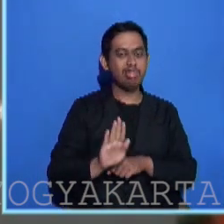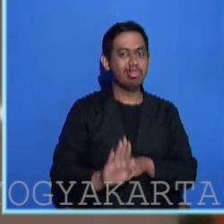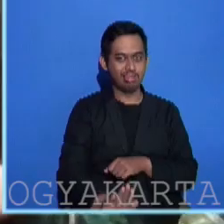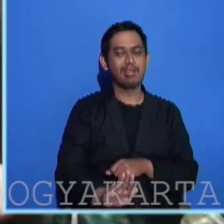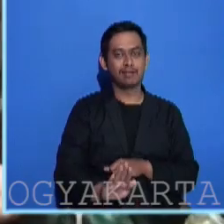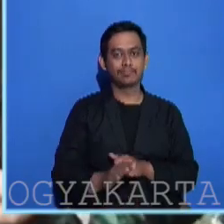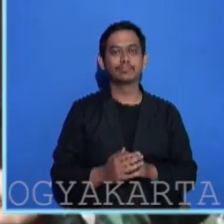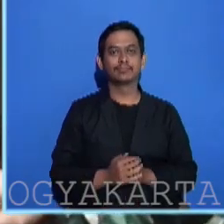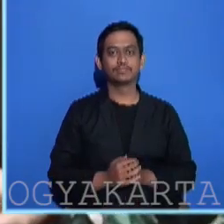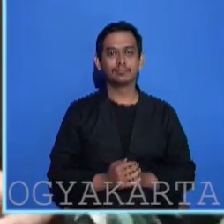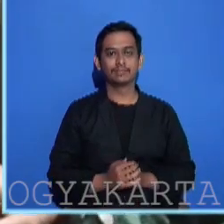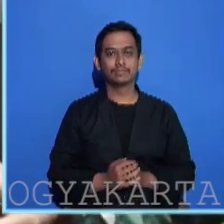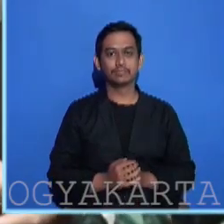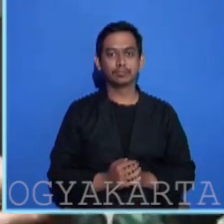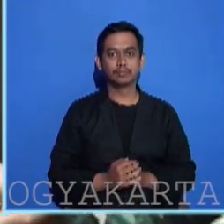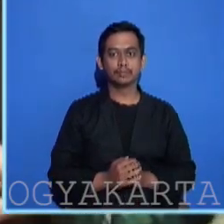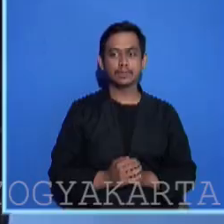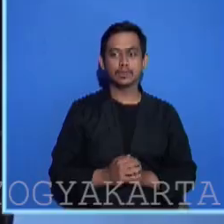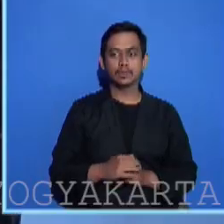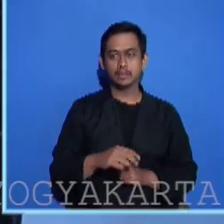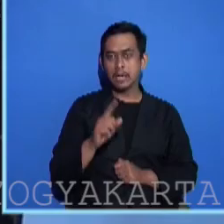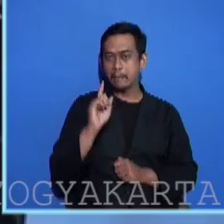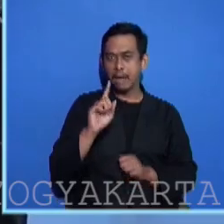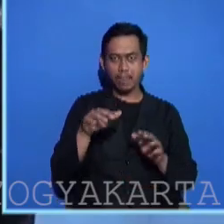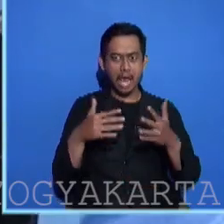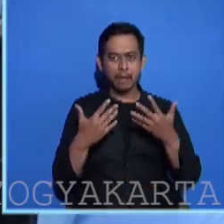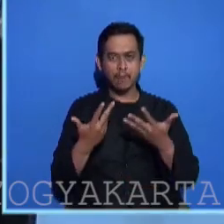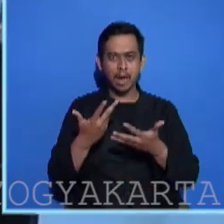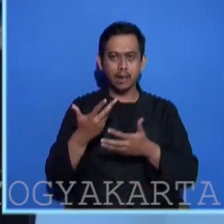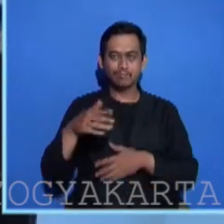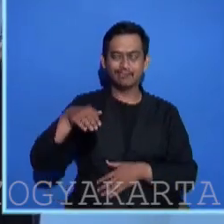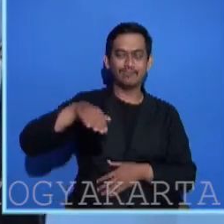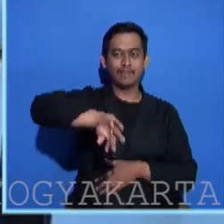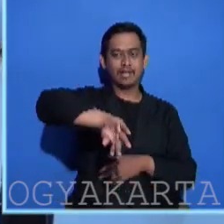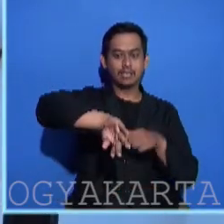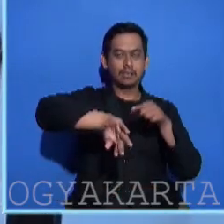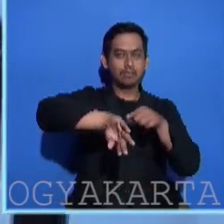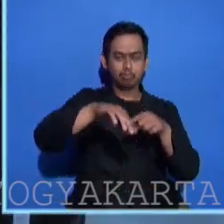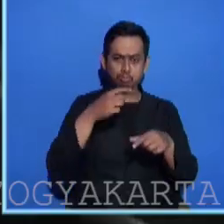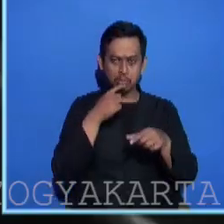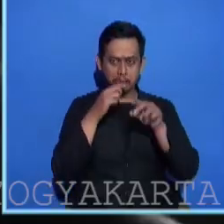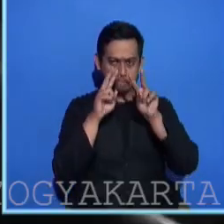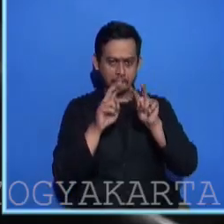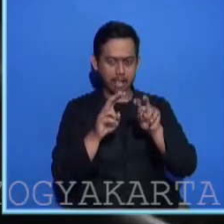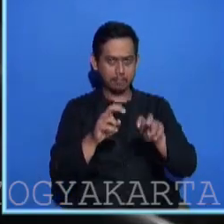pengemudi. Untuk memastikan penyebab kecelakaan tersebut, kini kasus tersebut masih diselidiki oleh Satuan